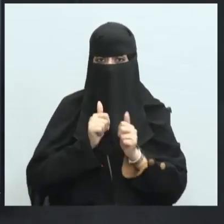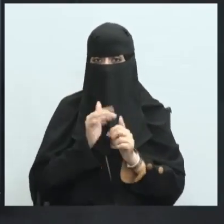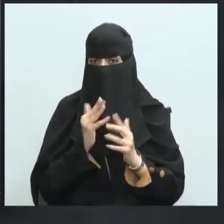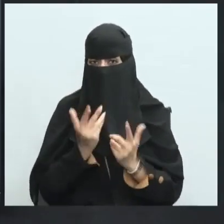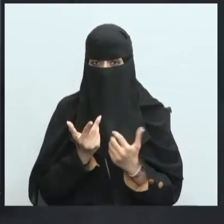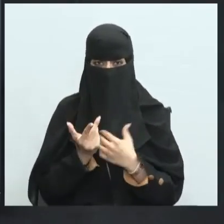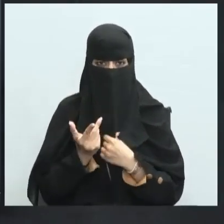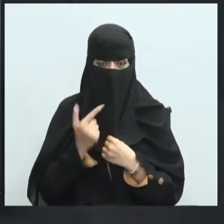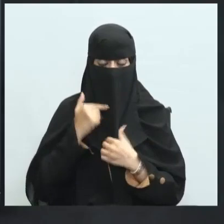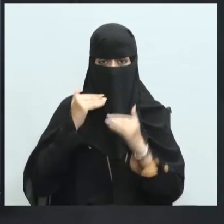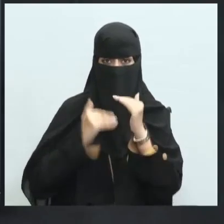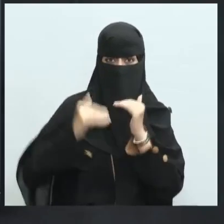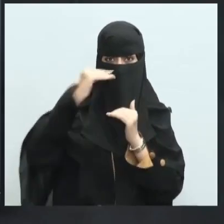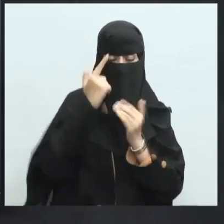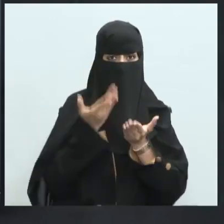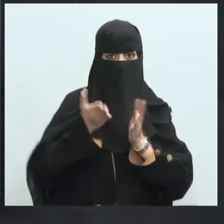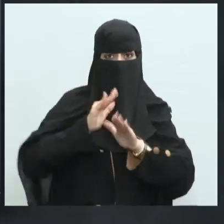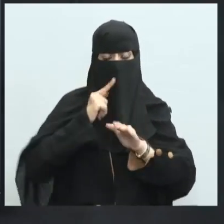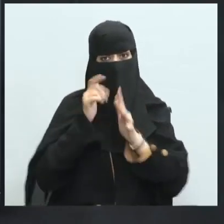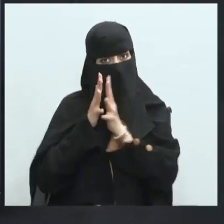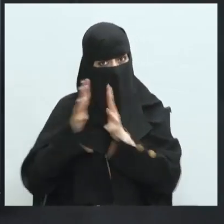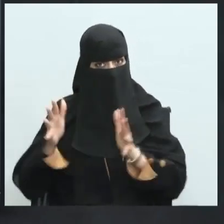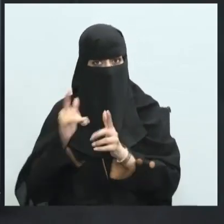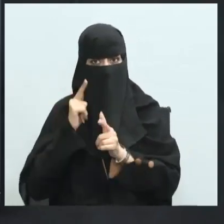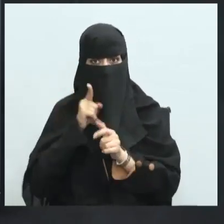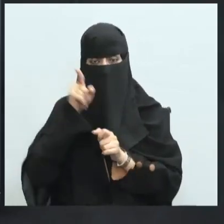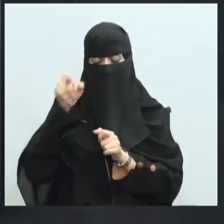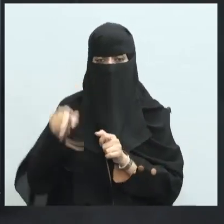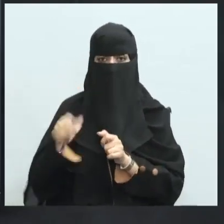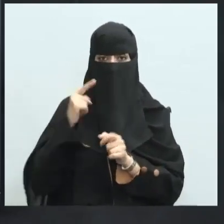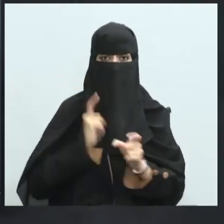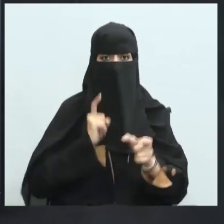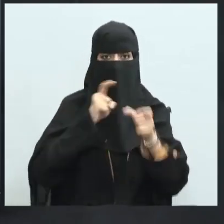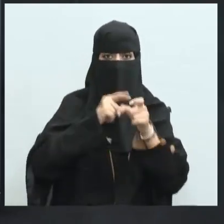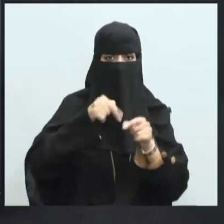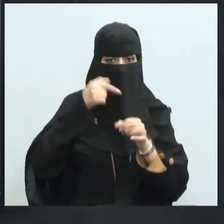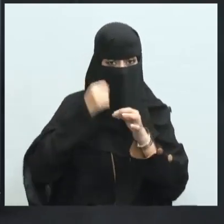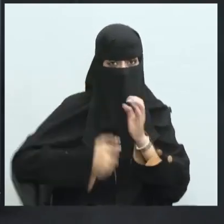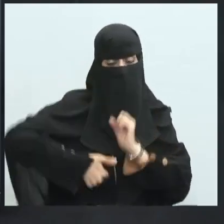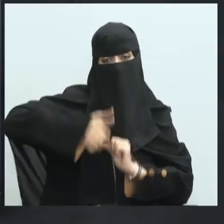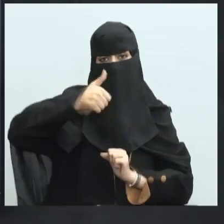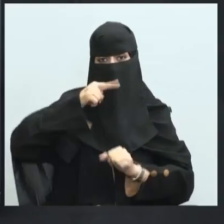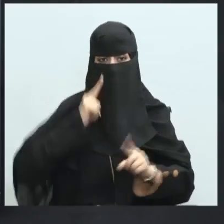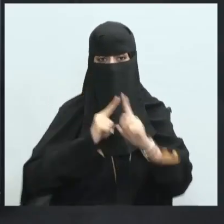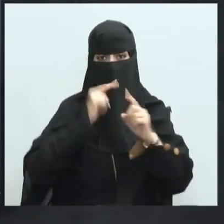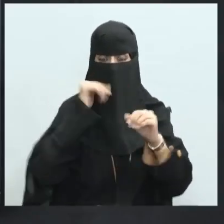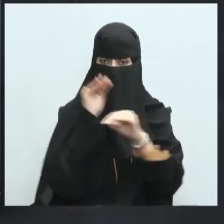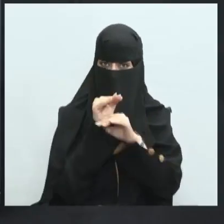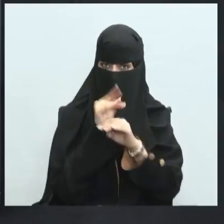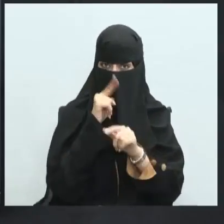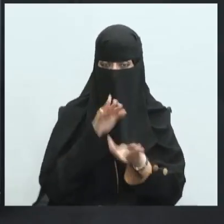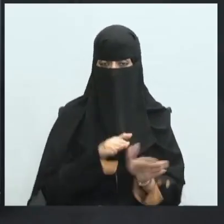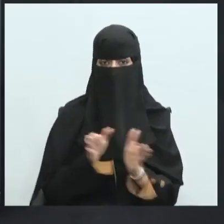على كفاءه اكثر واكبر لايصال وتحقيق الهدف التعليمي